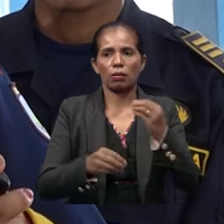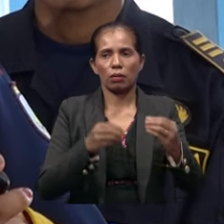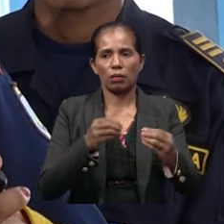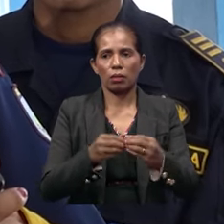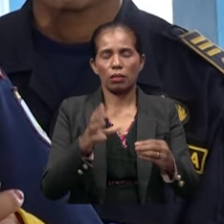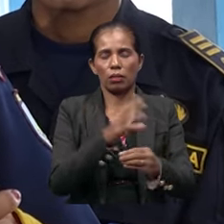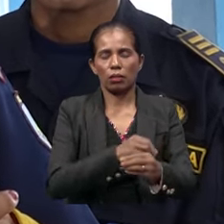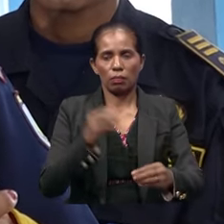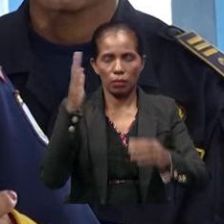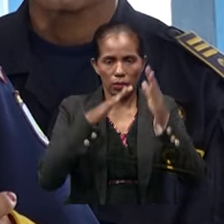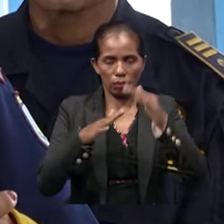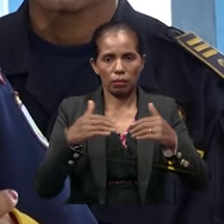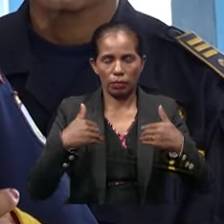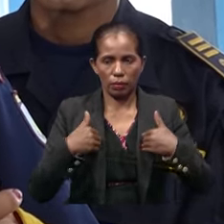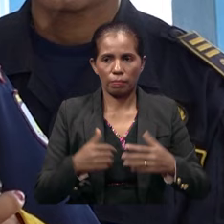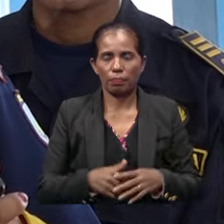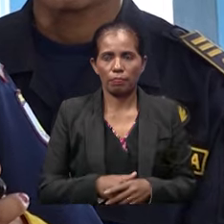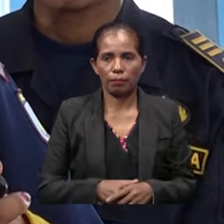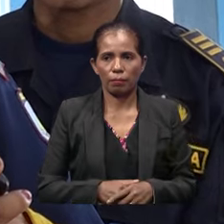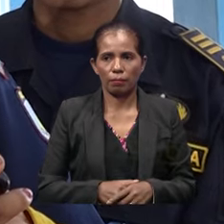me ma akontesi.